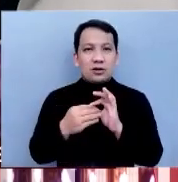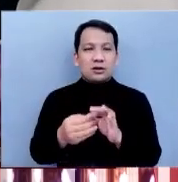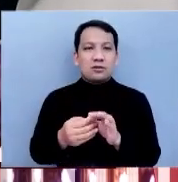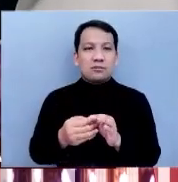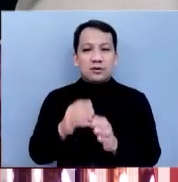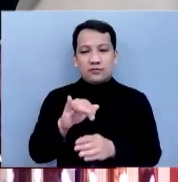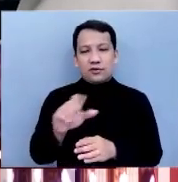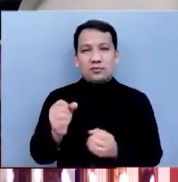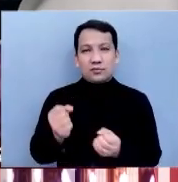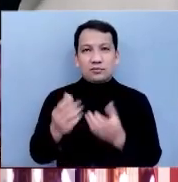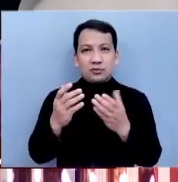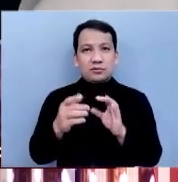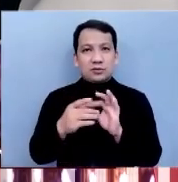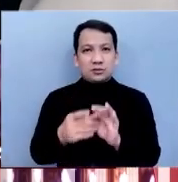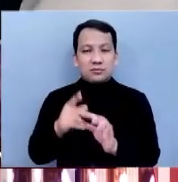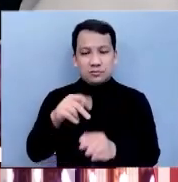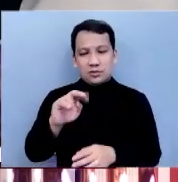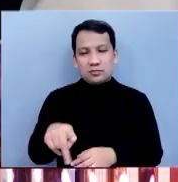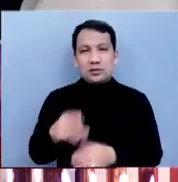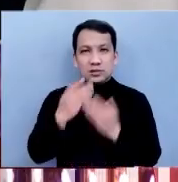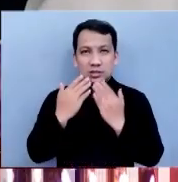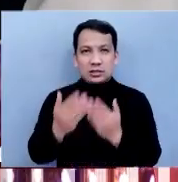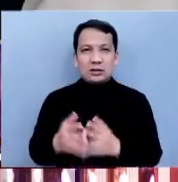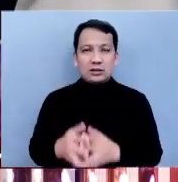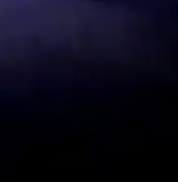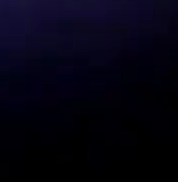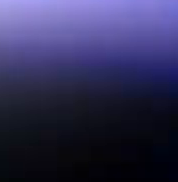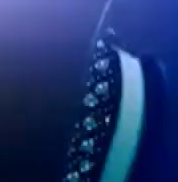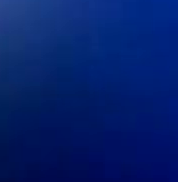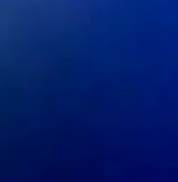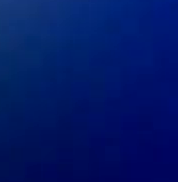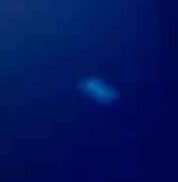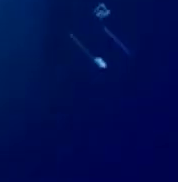and Explosives Office ng PNP. Salamat, sir.